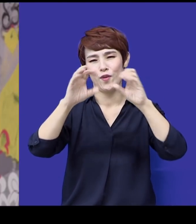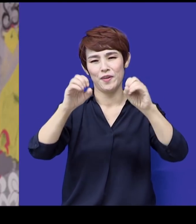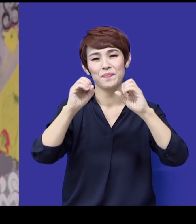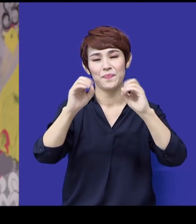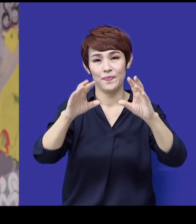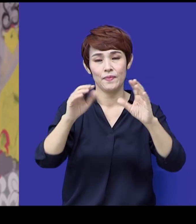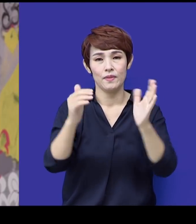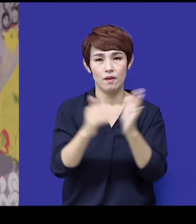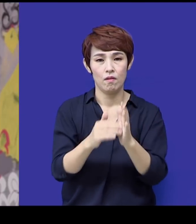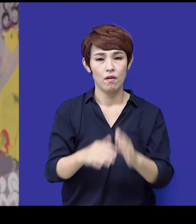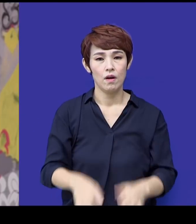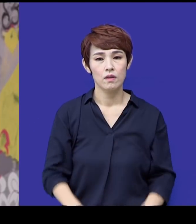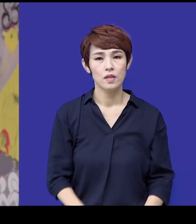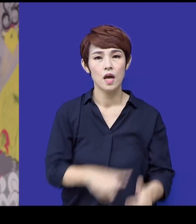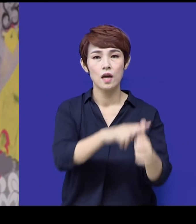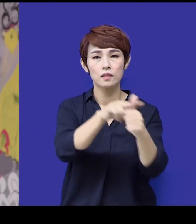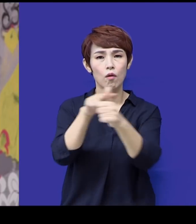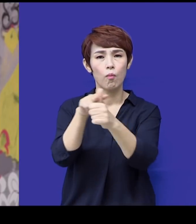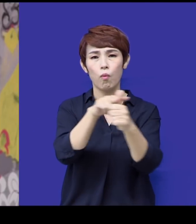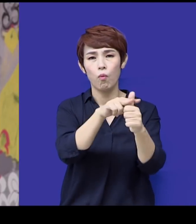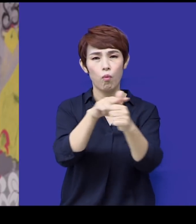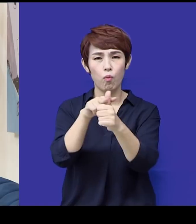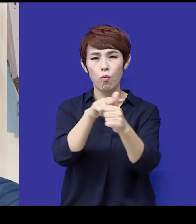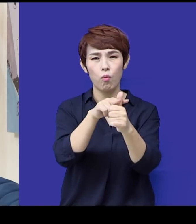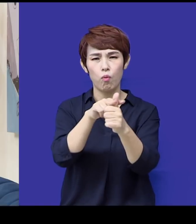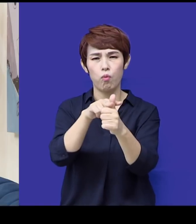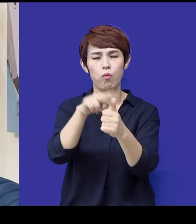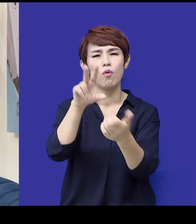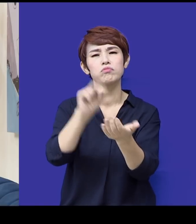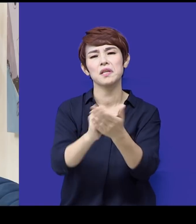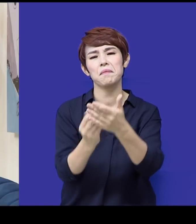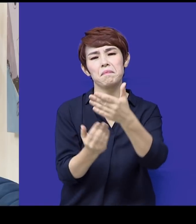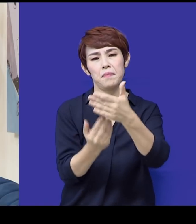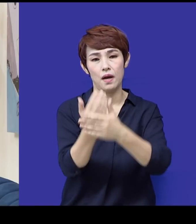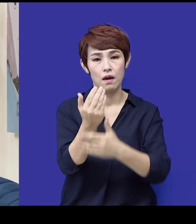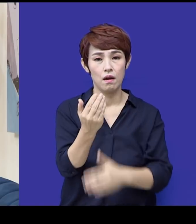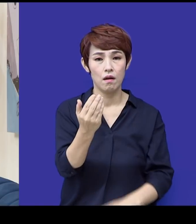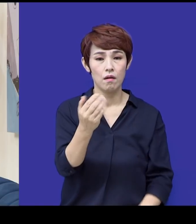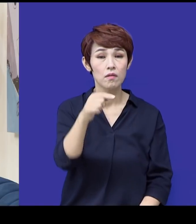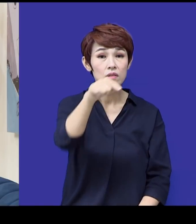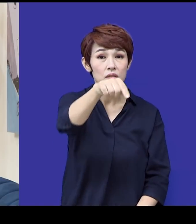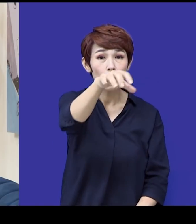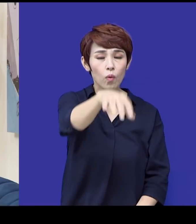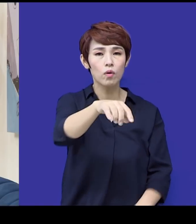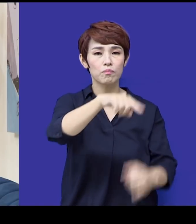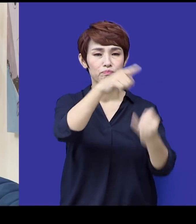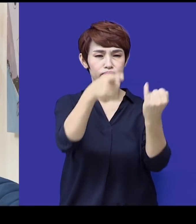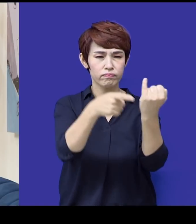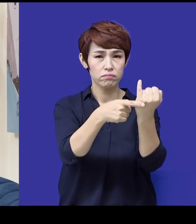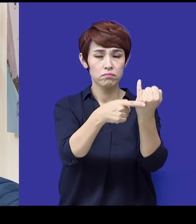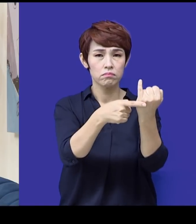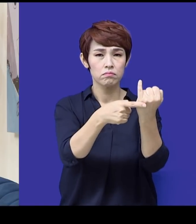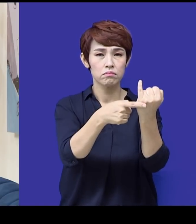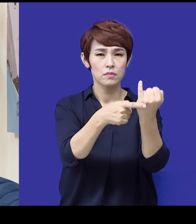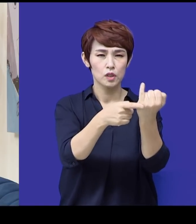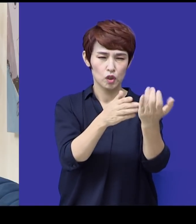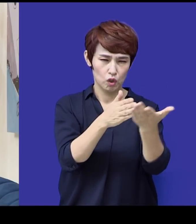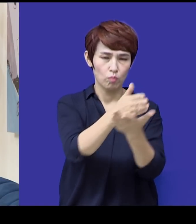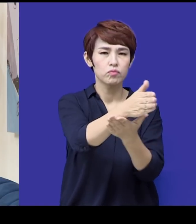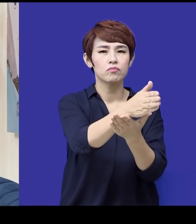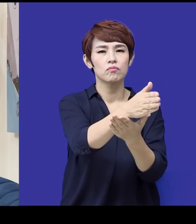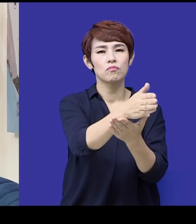이게 서로 정보가 잘못돼가지고 예. 거기서는 산부인과 병원인데 네. 그 산부인과